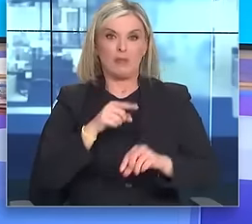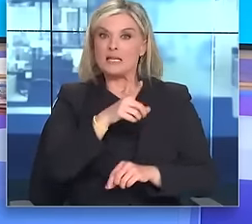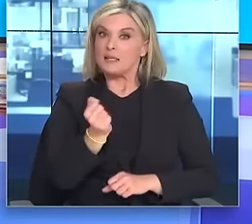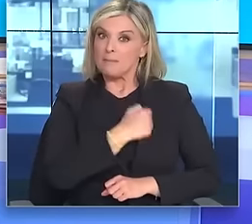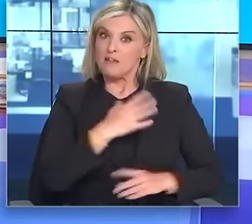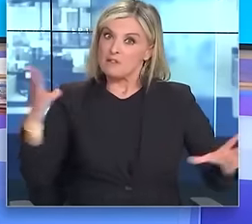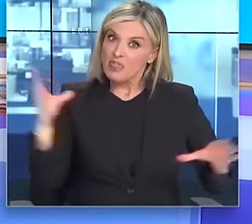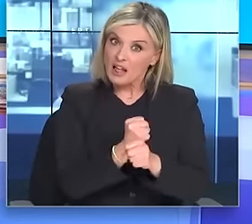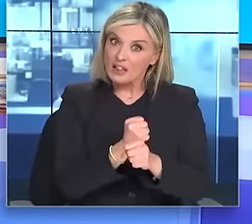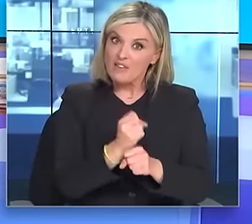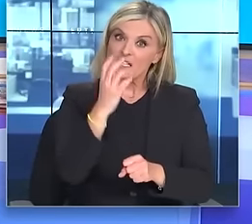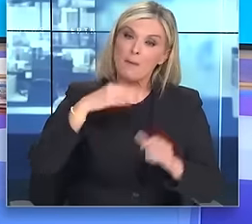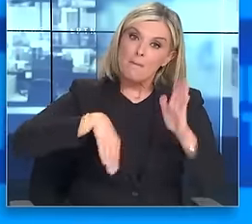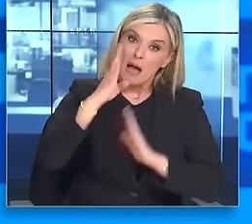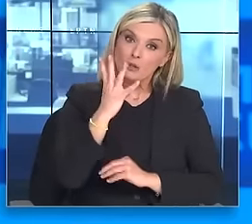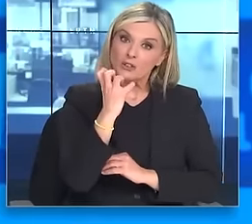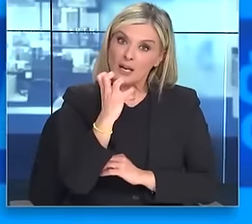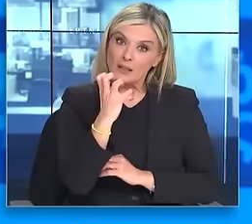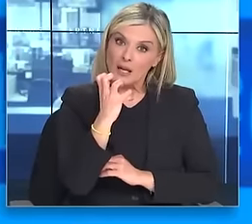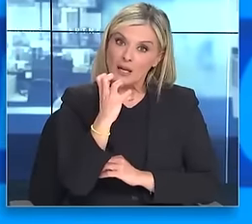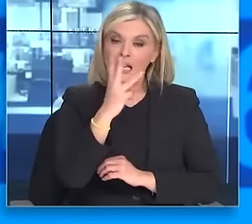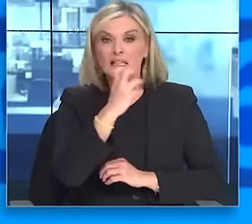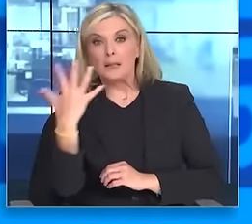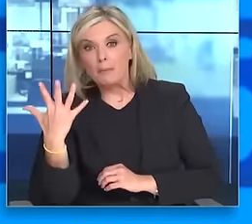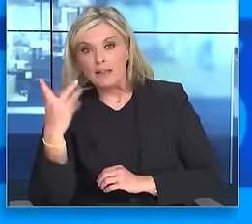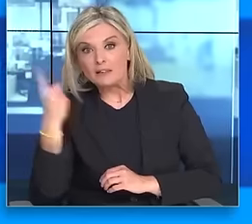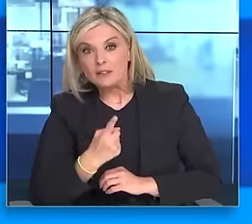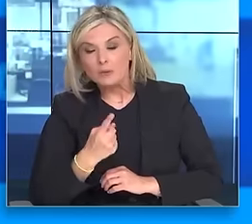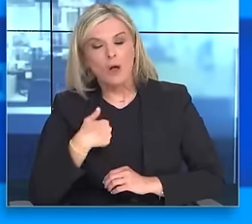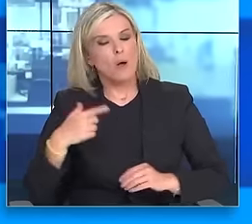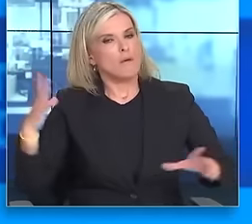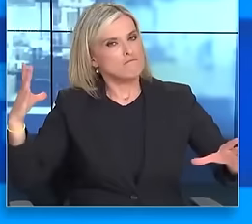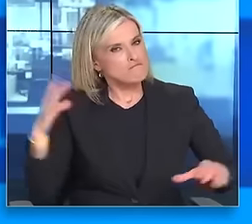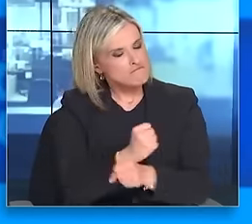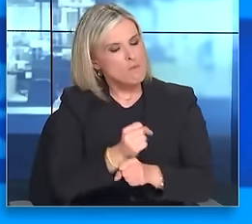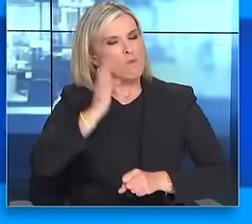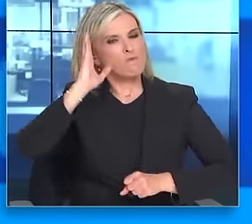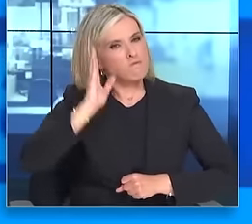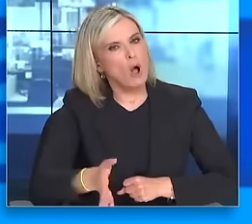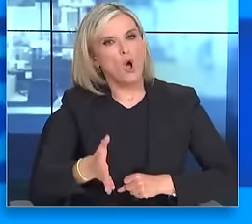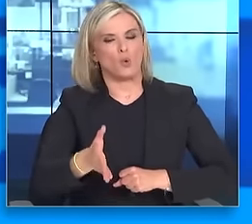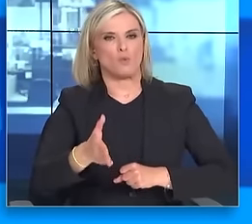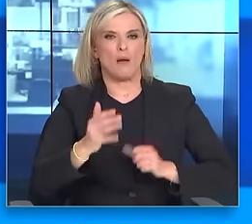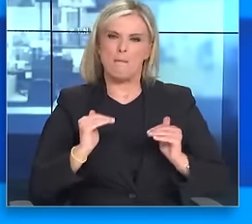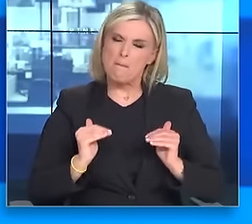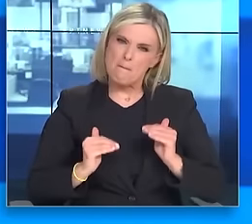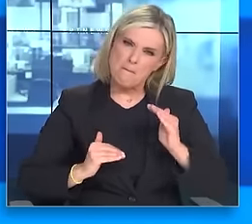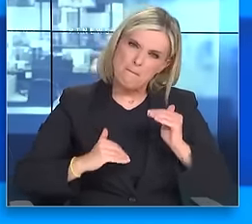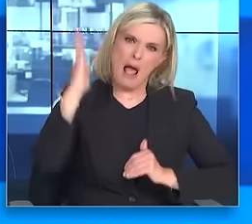ποσοστό? Θα το έχουμε πιάσει. Αλλά πιστεύω ότι μπορούμε να το πιάσουμε και ενδεχομένως και να το